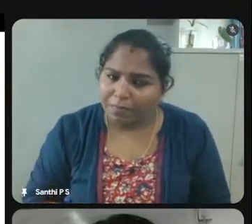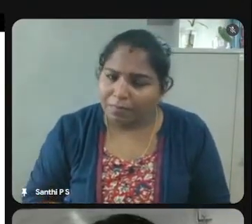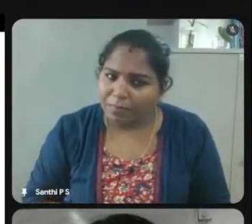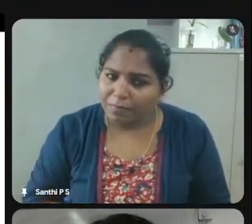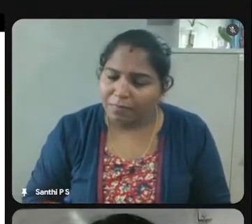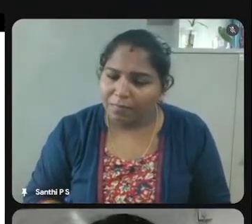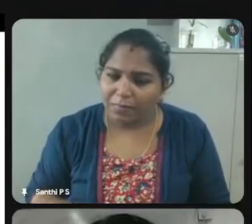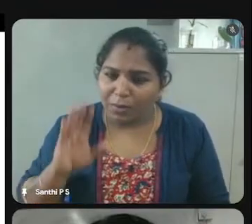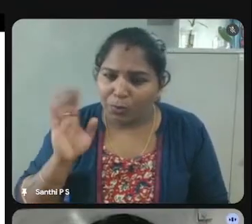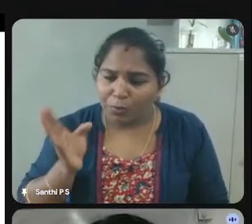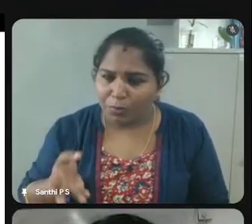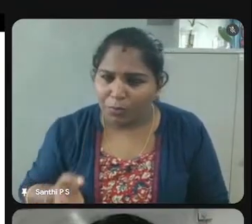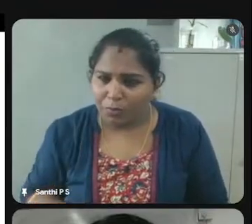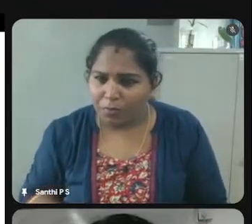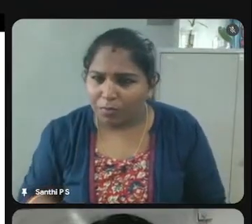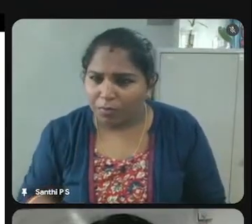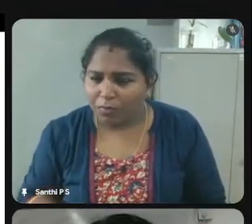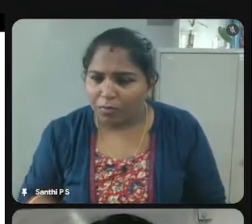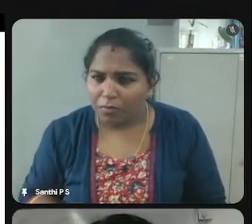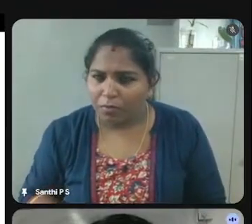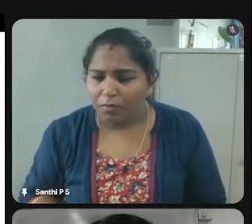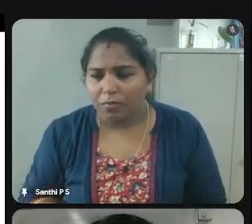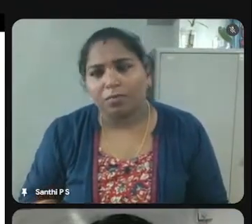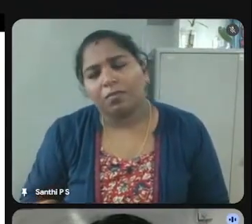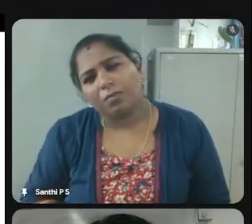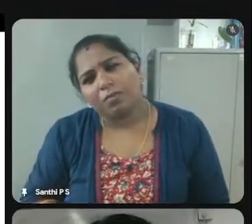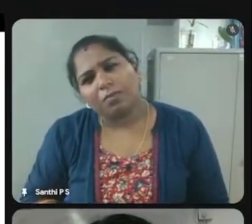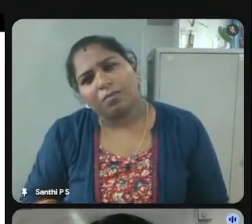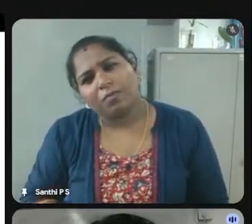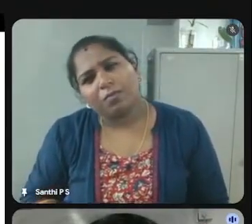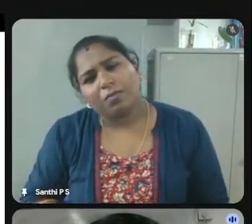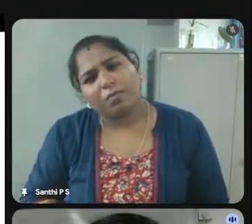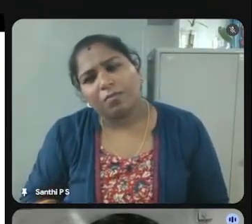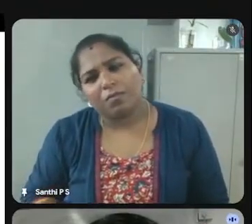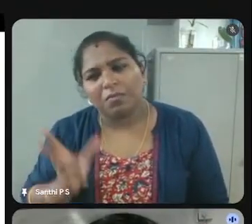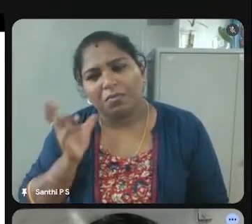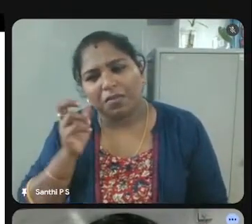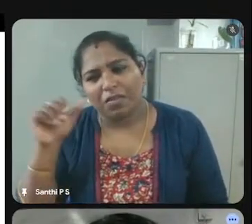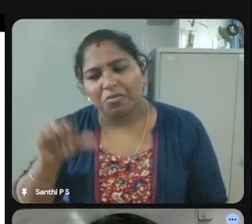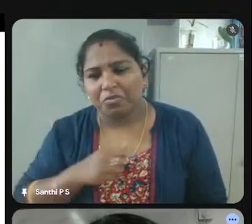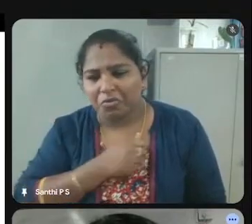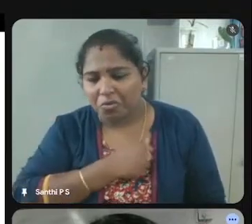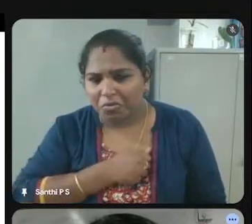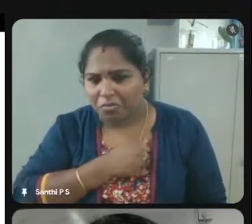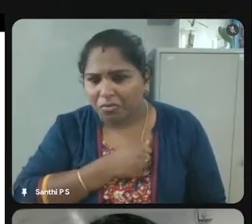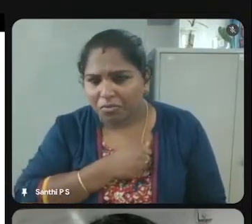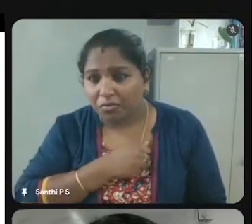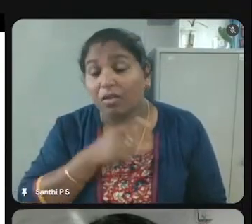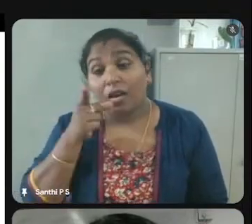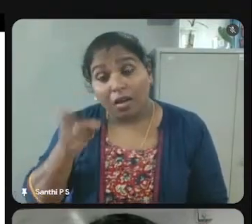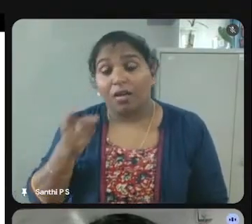ഹലോ, ആയിട്ടുള്ള കാര്യങ്ങളുണ്ടല്ലോ, അതിനാണ് അവൻ മുൻതൂക്കം കൊടുക്കുക. കേട്ടില്ല, ഒന്നുകൂടെ പറയാമോ? ഹലോ, അവന് ഇൻട്രസ്റ്റ്